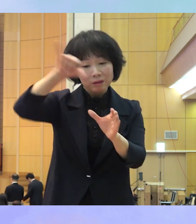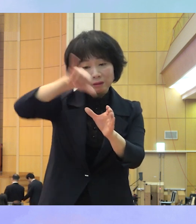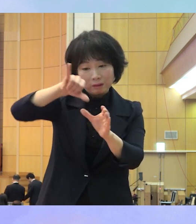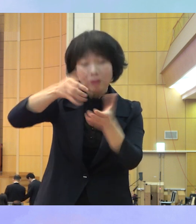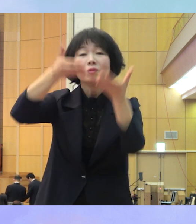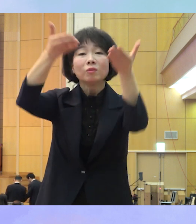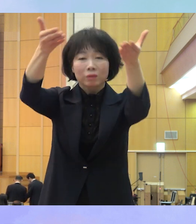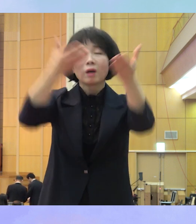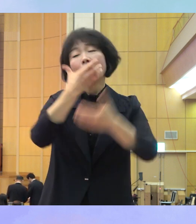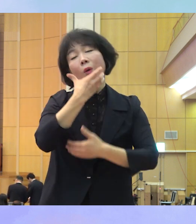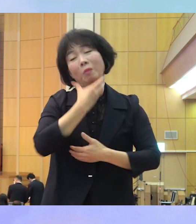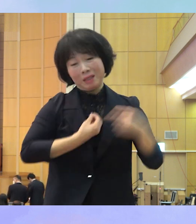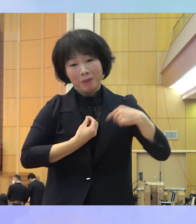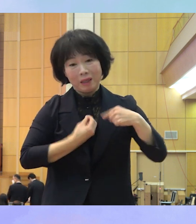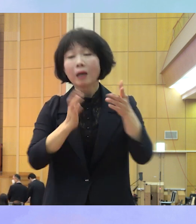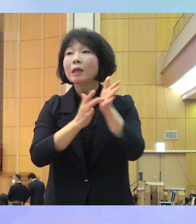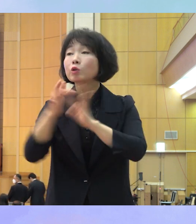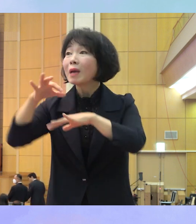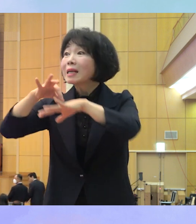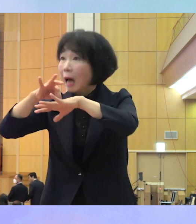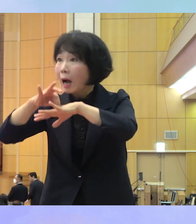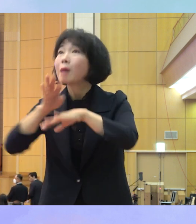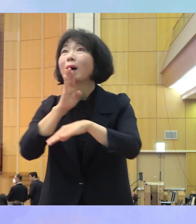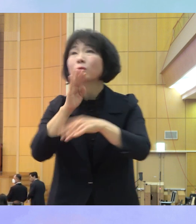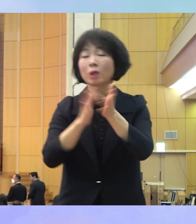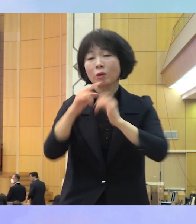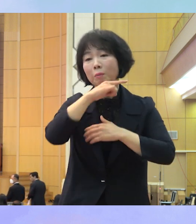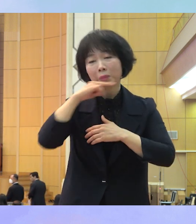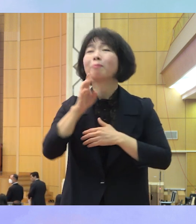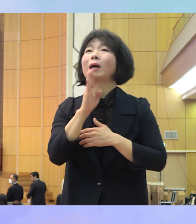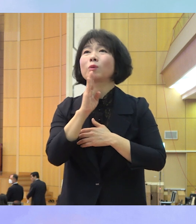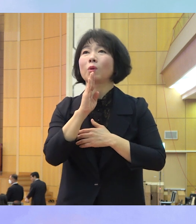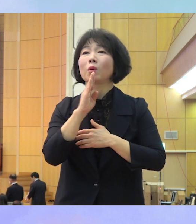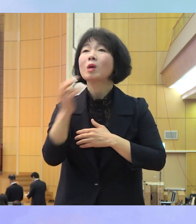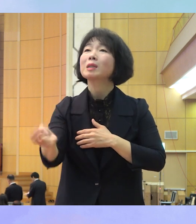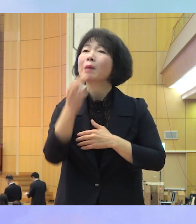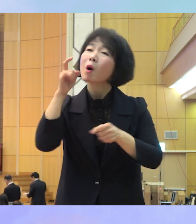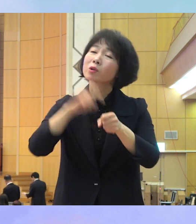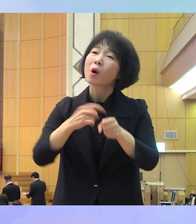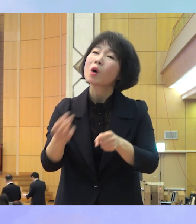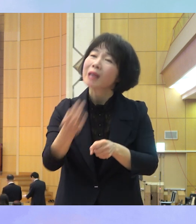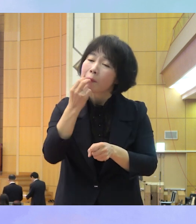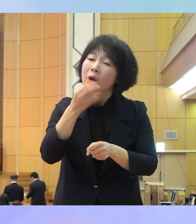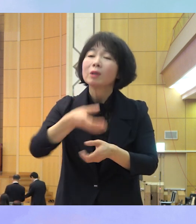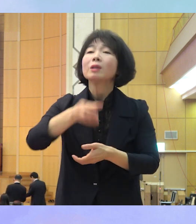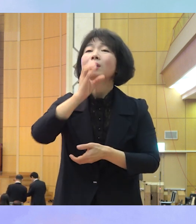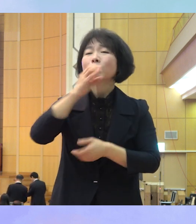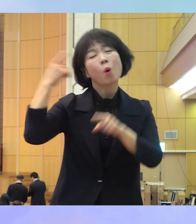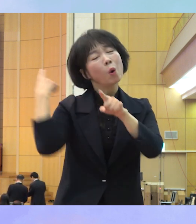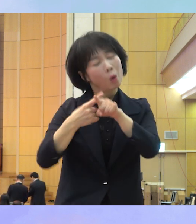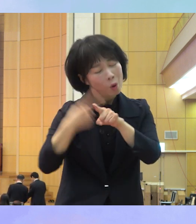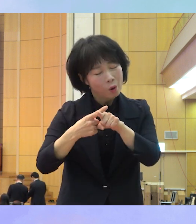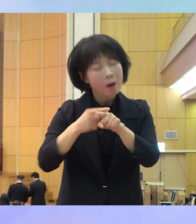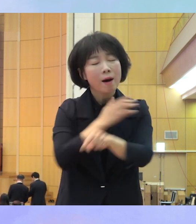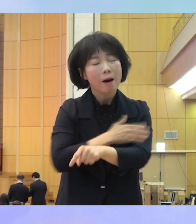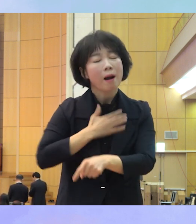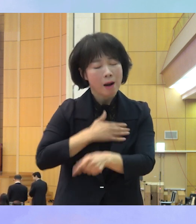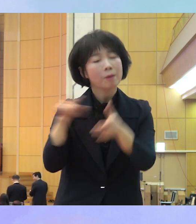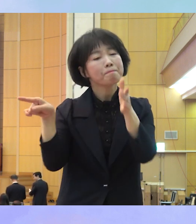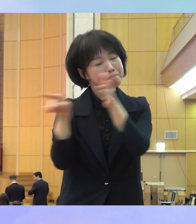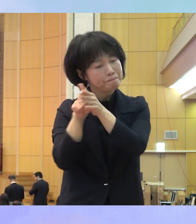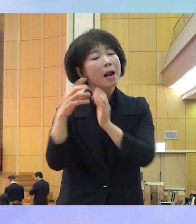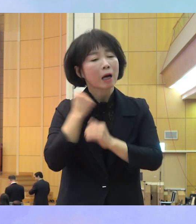하오니 예수님의 살이요 예수님의 피요 생명의 떡이요 생명의 음료라는 걸